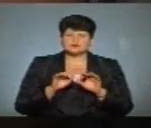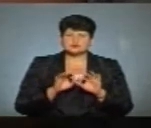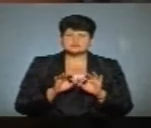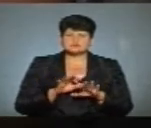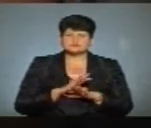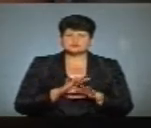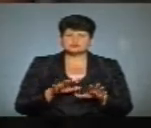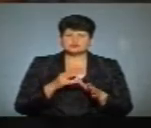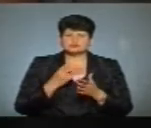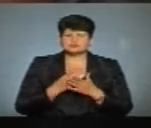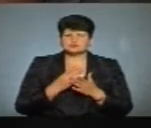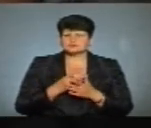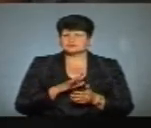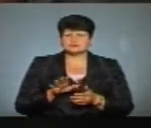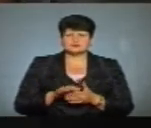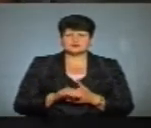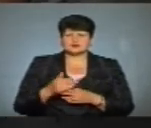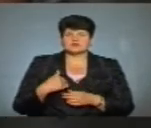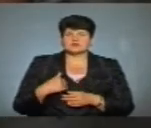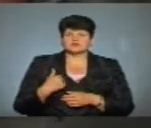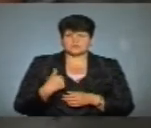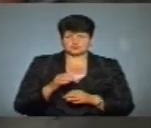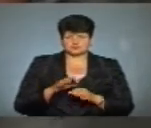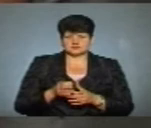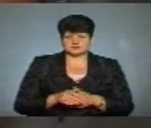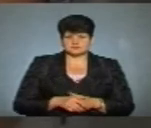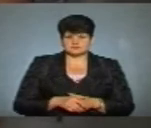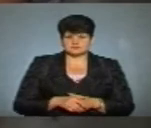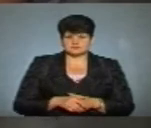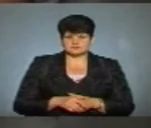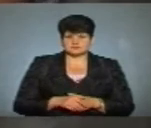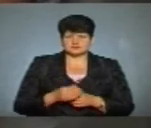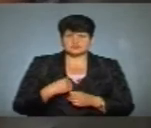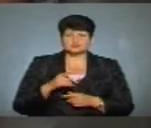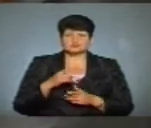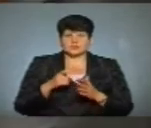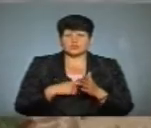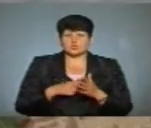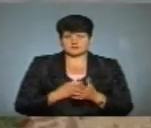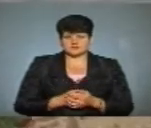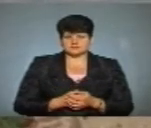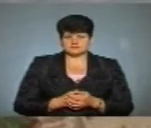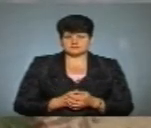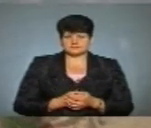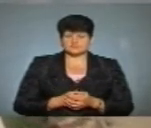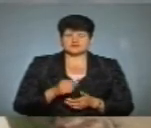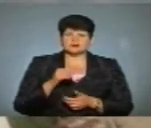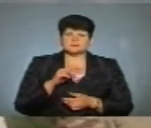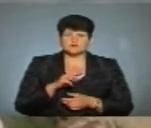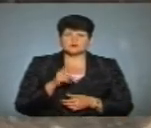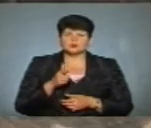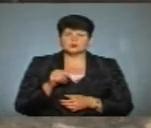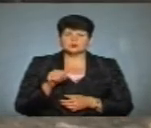розказувати, показувати нічого. Ні. Ну, а на що я би вам то розказував? Я що, на допит? Микола Глущенко